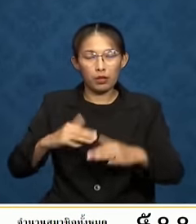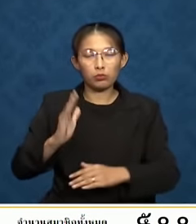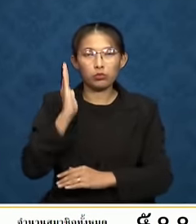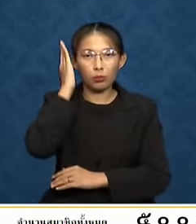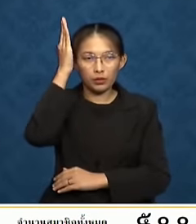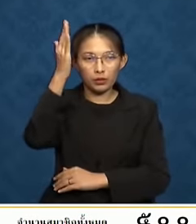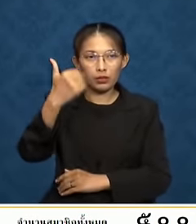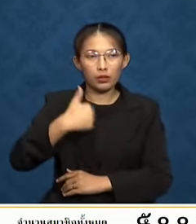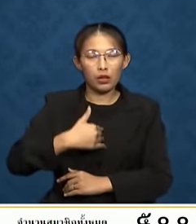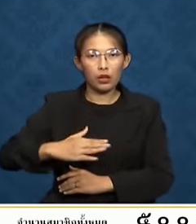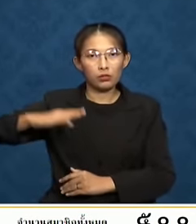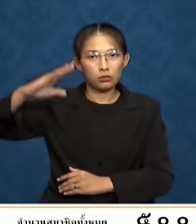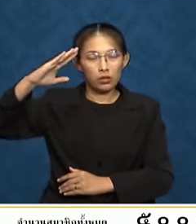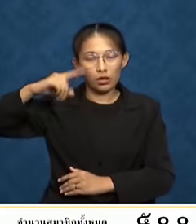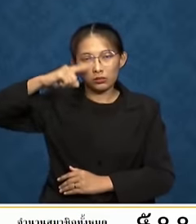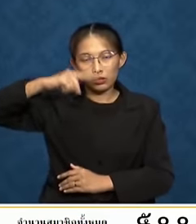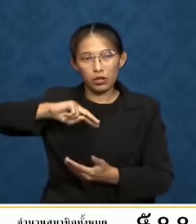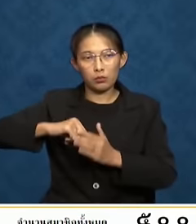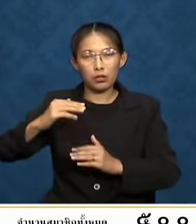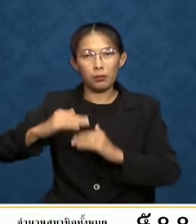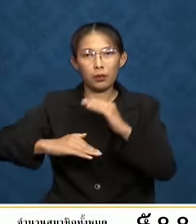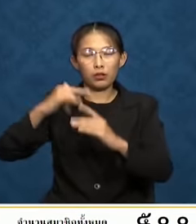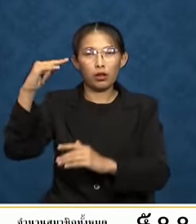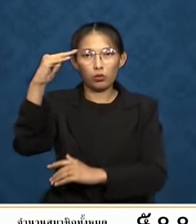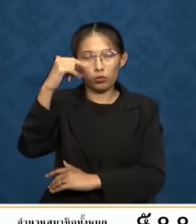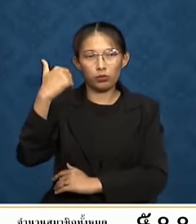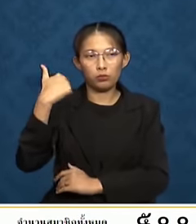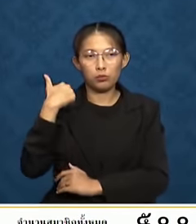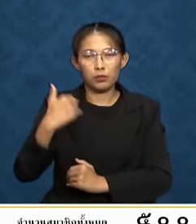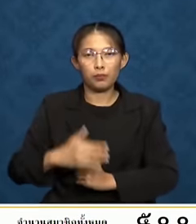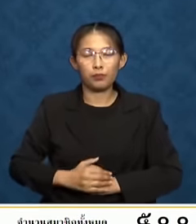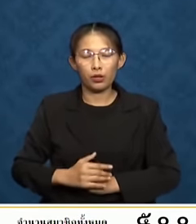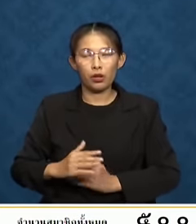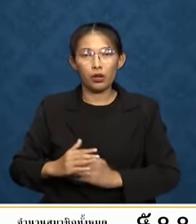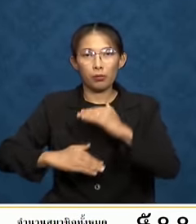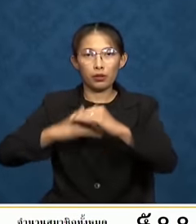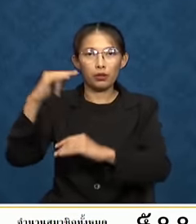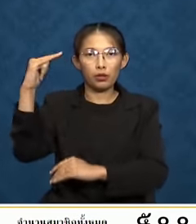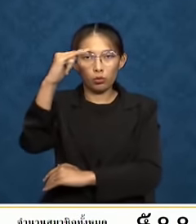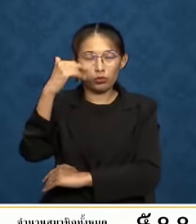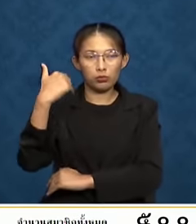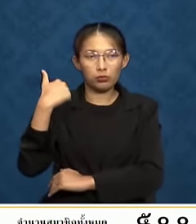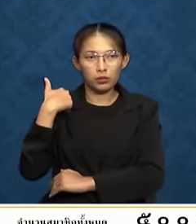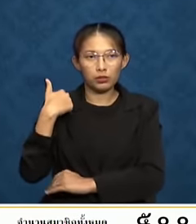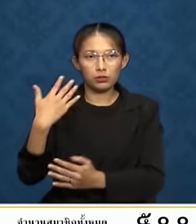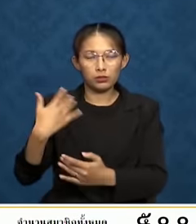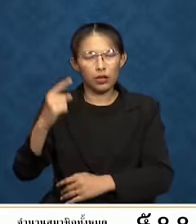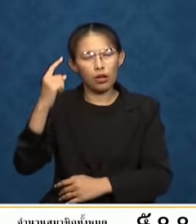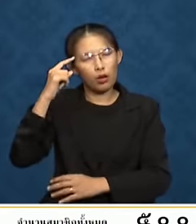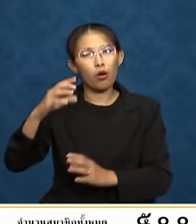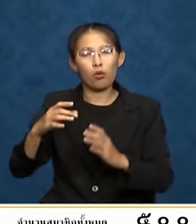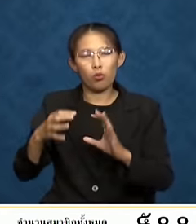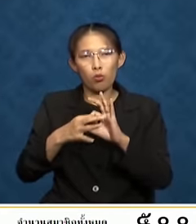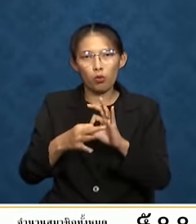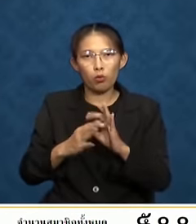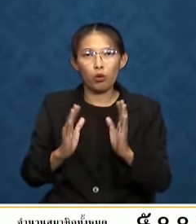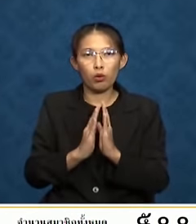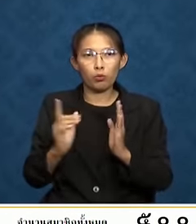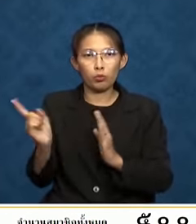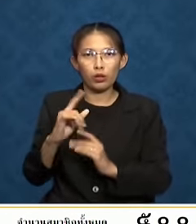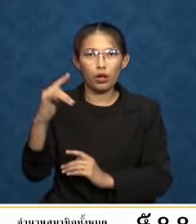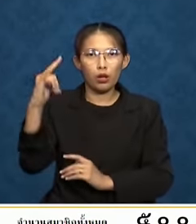นี้กองทัพไทยเดินหน้าพัฒนาโดรนพัฒนาโดรนแล้วท่านก็เป็นห่วงอันนี้ขอบคุณว่า